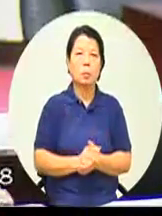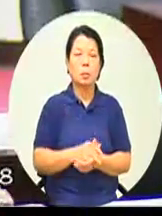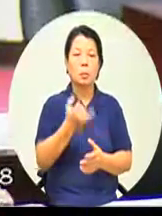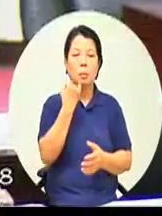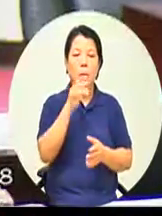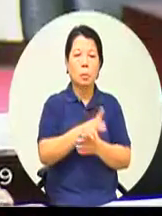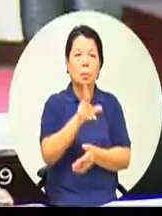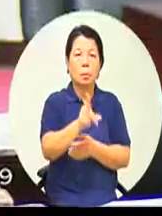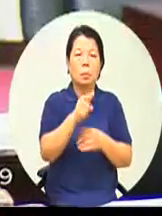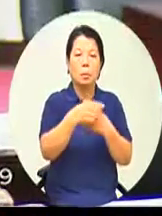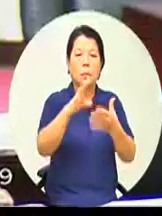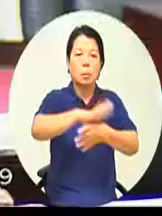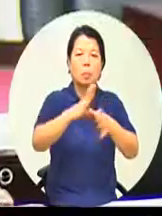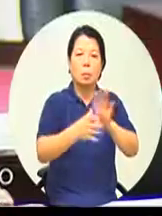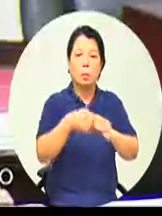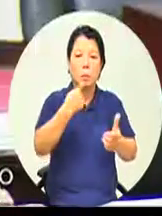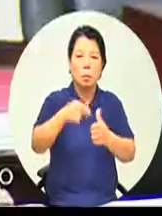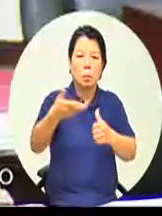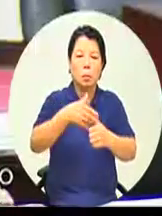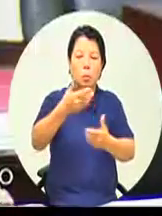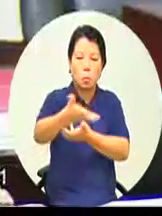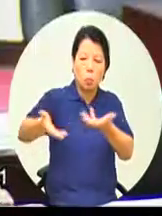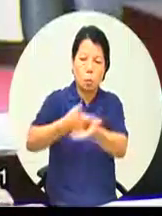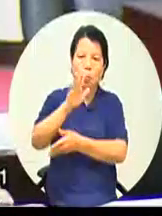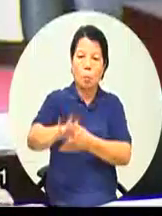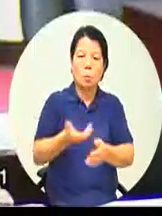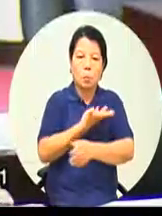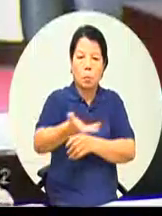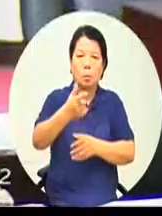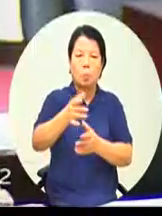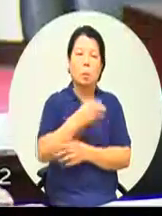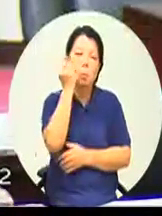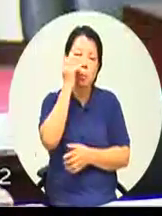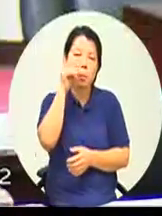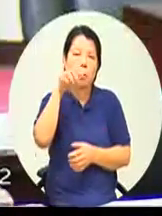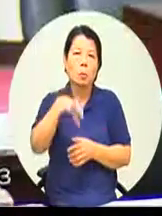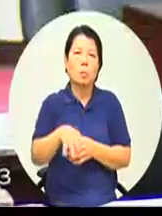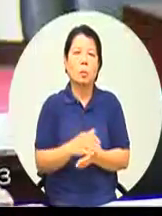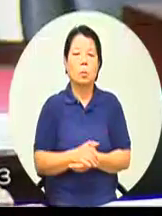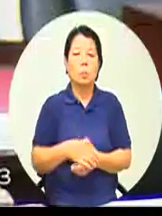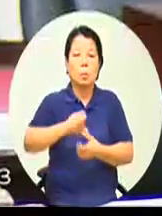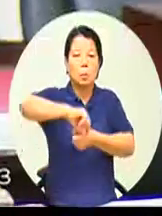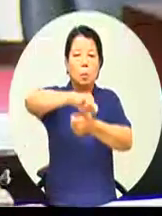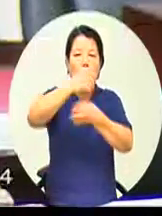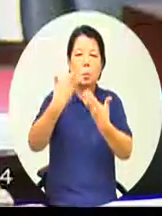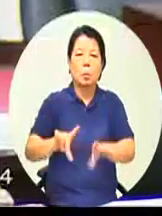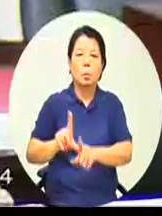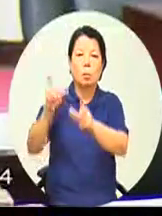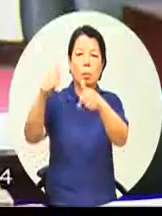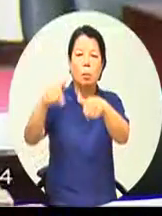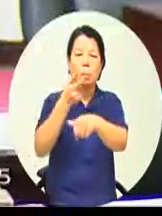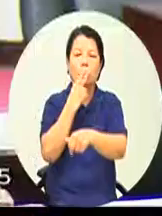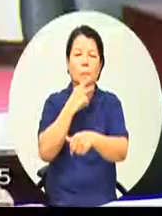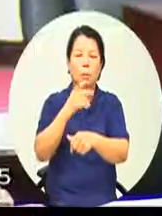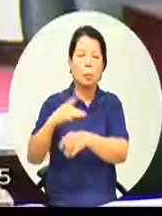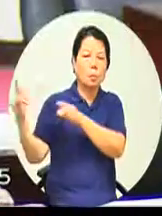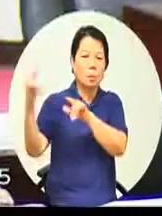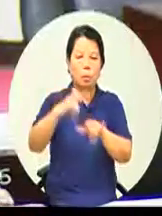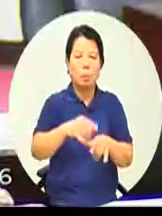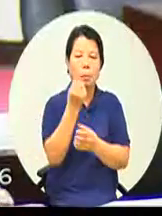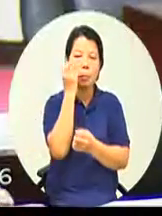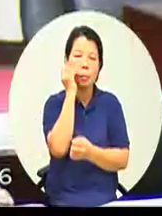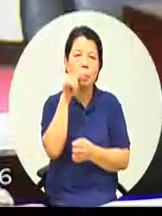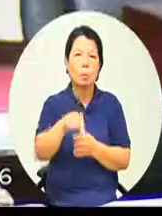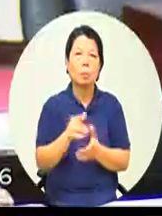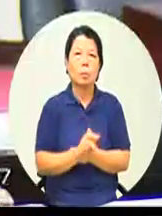由因为文化跟教育的交流，而让我们的观光里头有多了很多东南亚的这些观光客哈。所以未来我